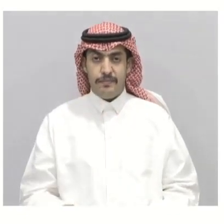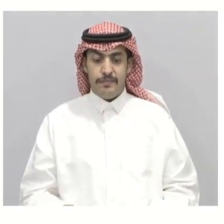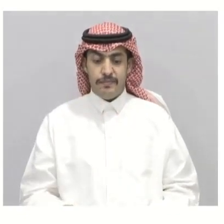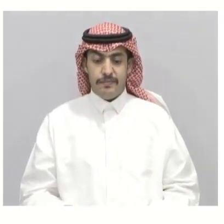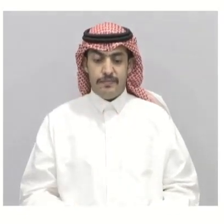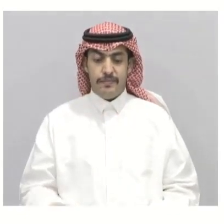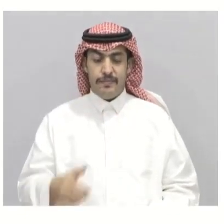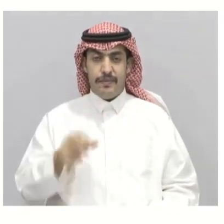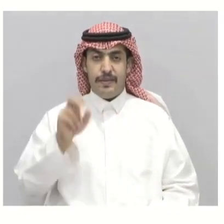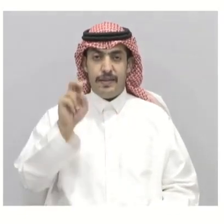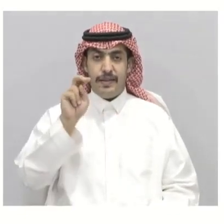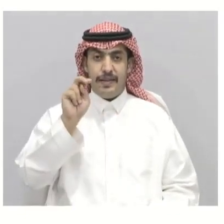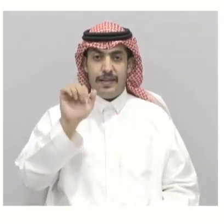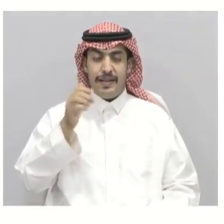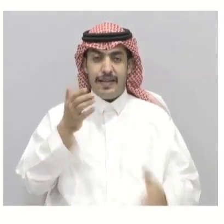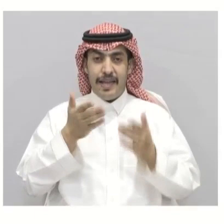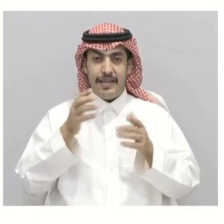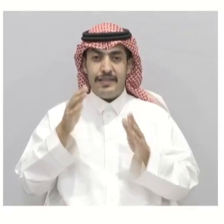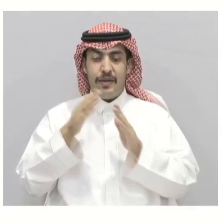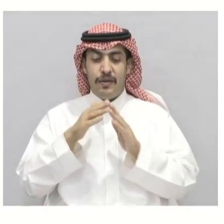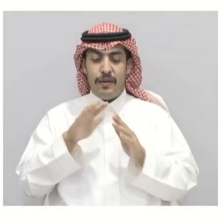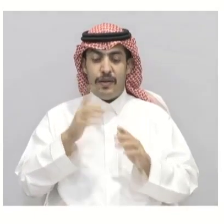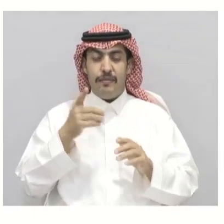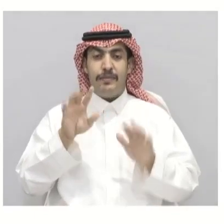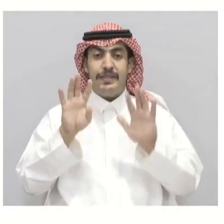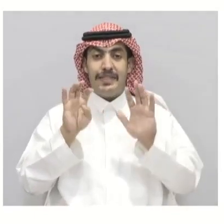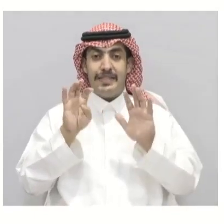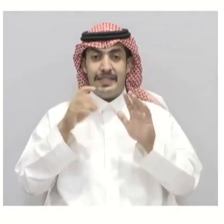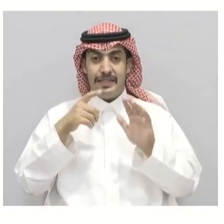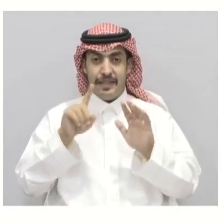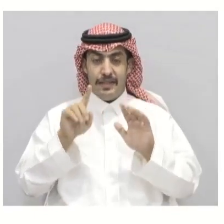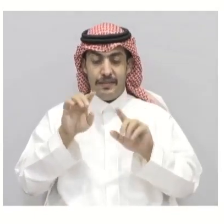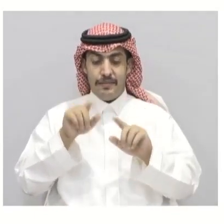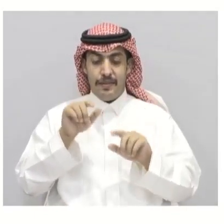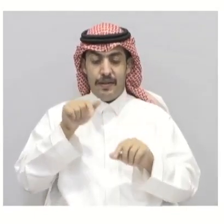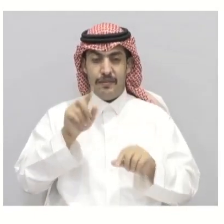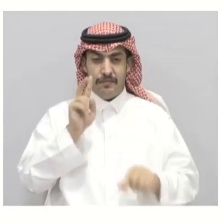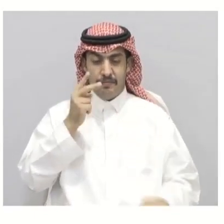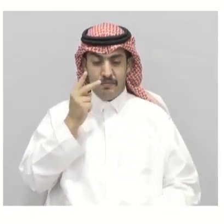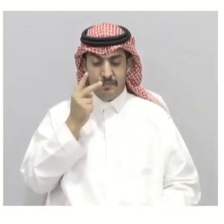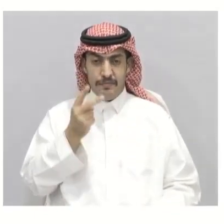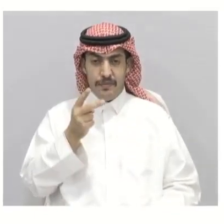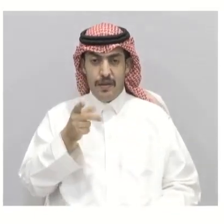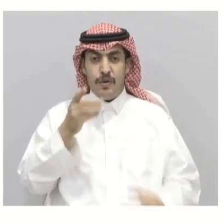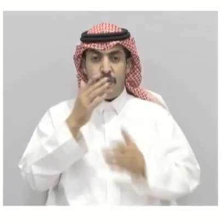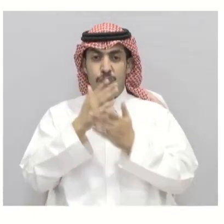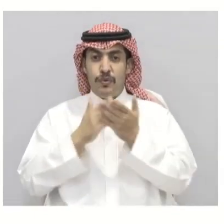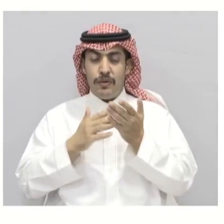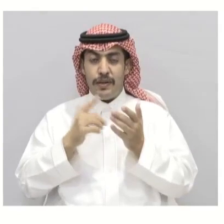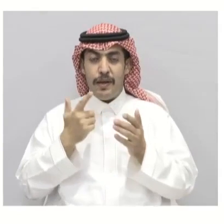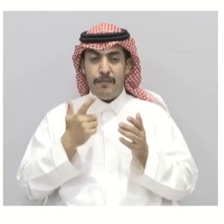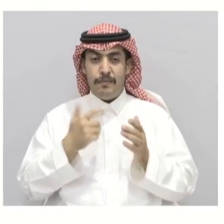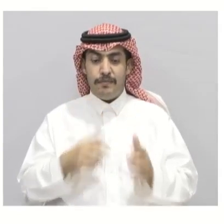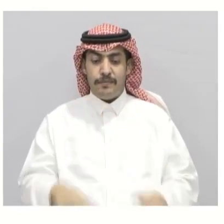القياس الزاويه القائمه 90 درجه وهذه نصفها اذا